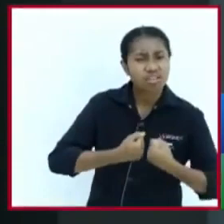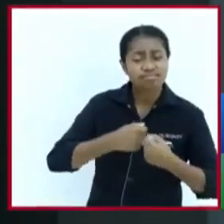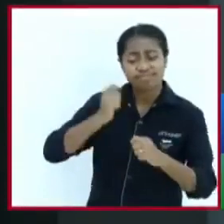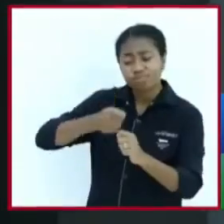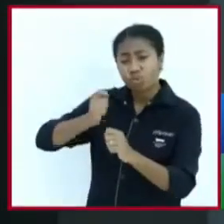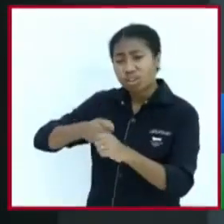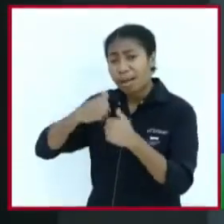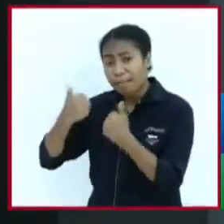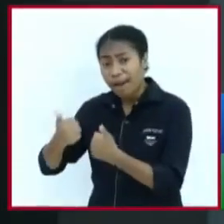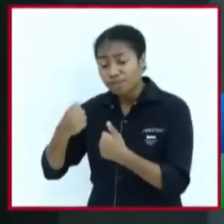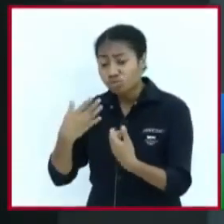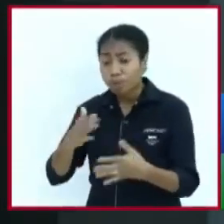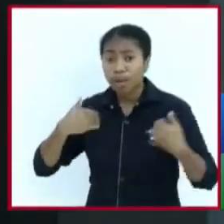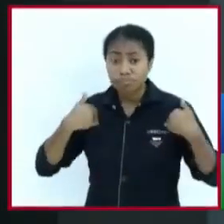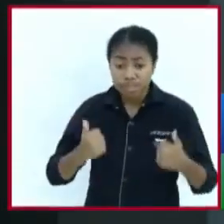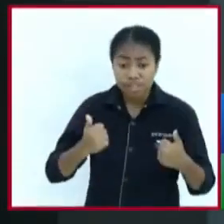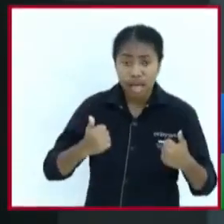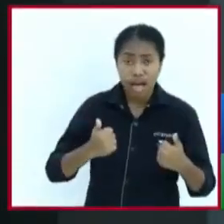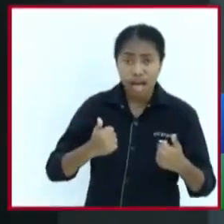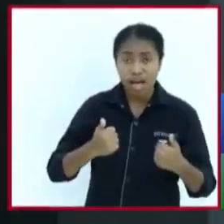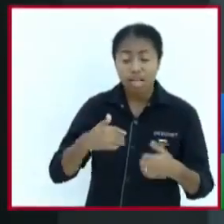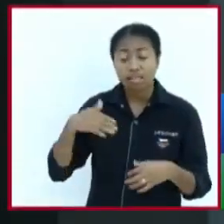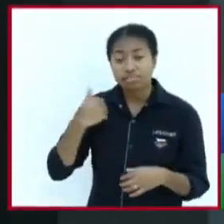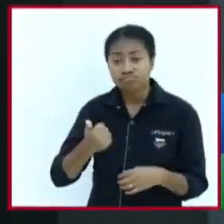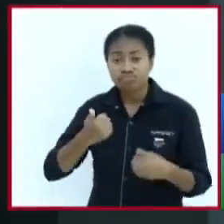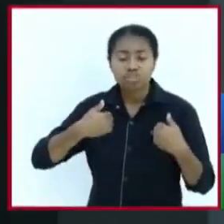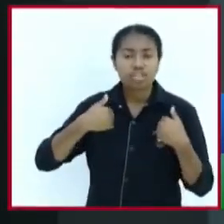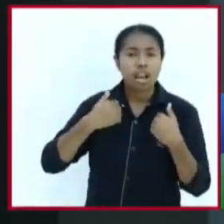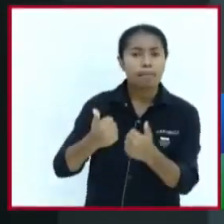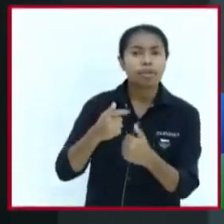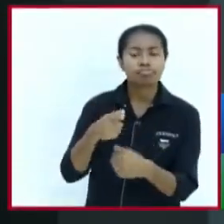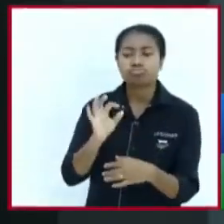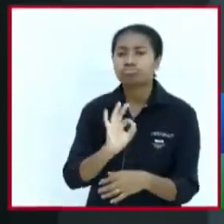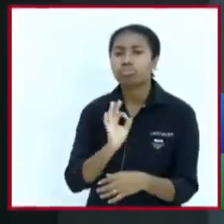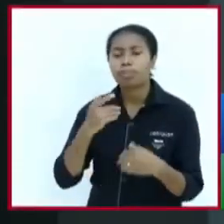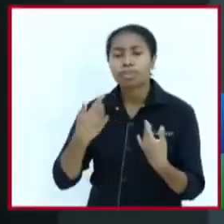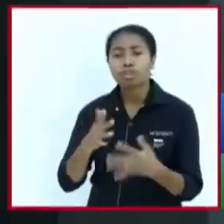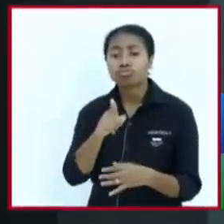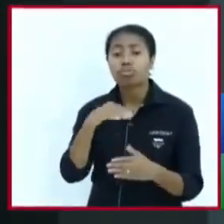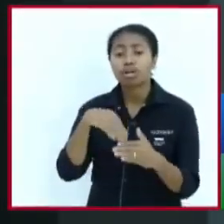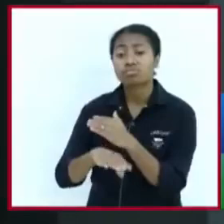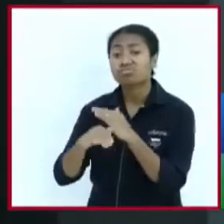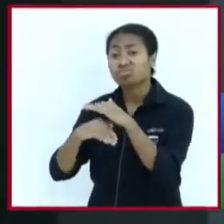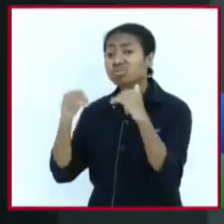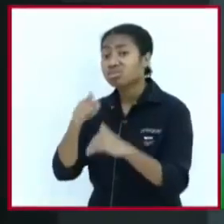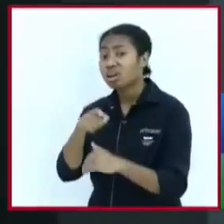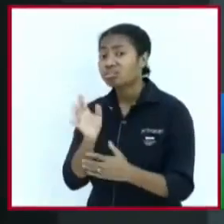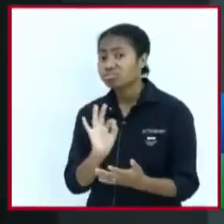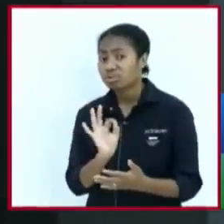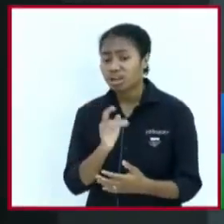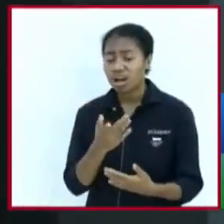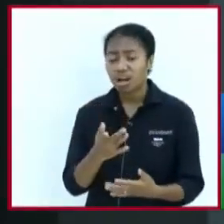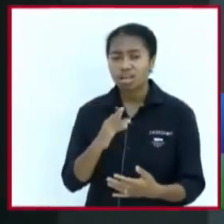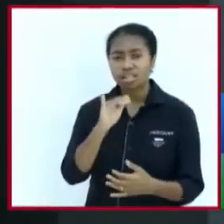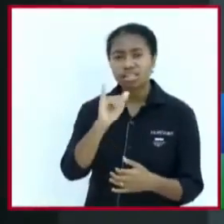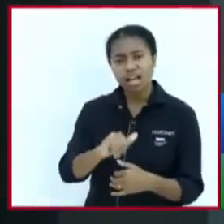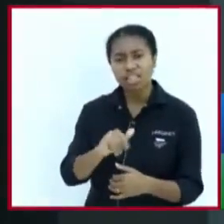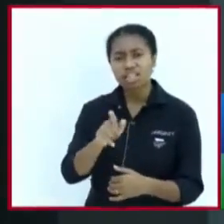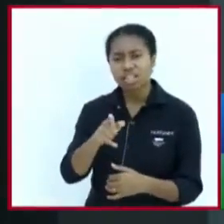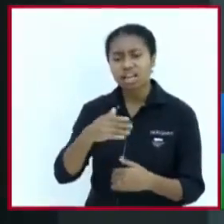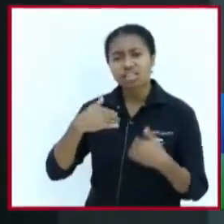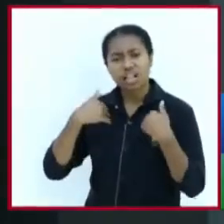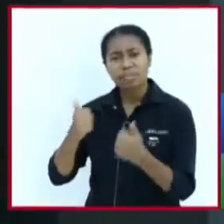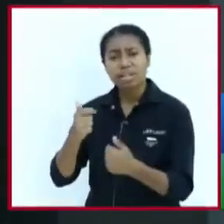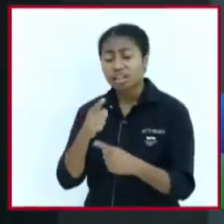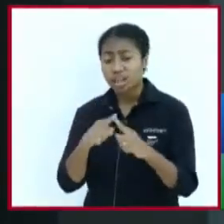demi keselamatan mereka sendiri yang belum tentu setelah berbuat baik pun mereka yakin akan keselamatan mereka tapi Kristen